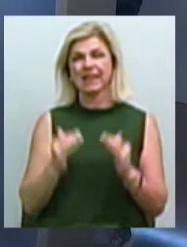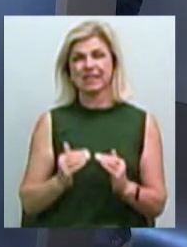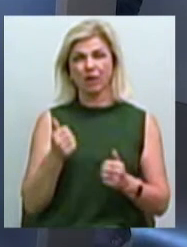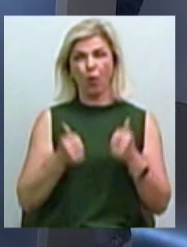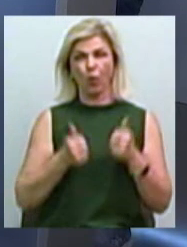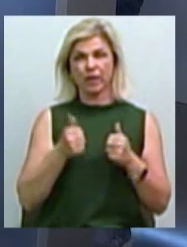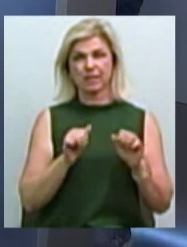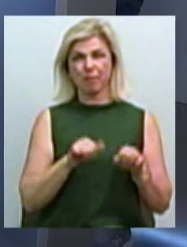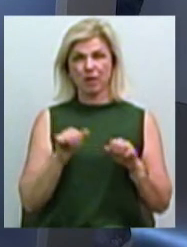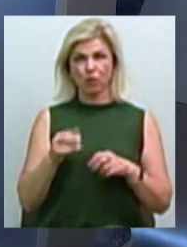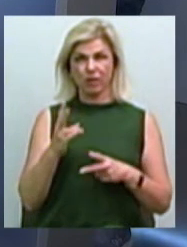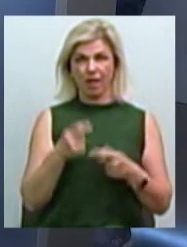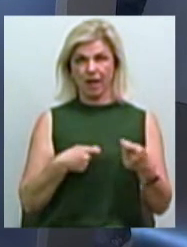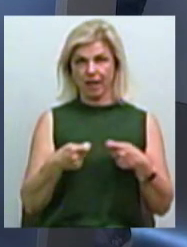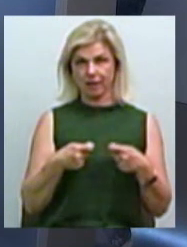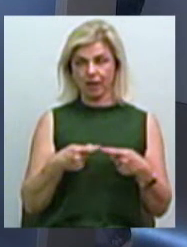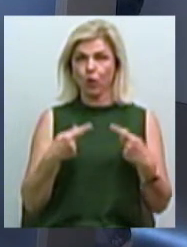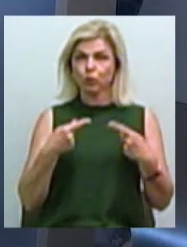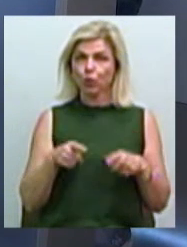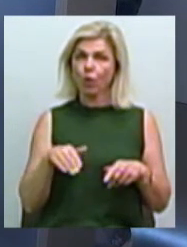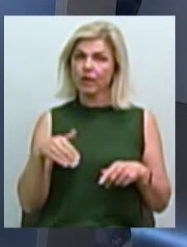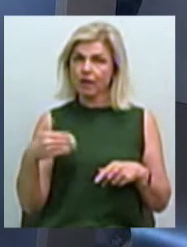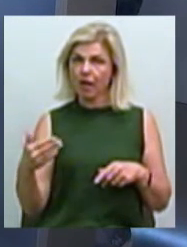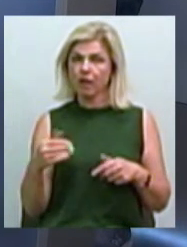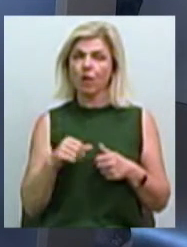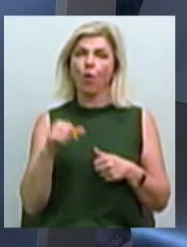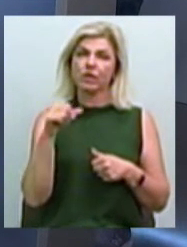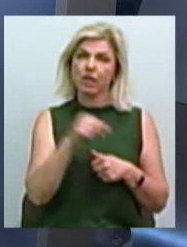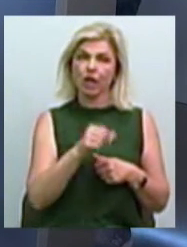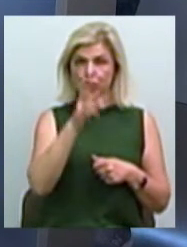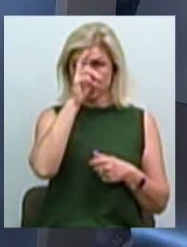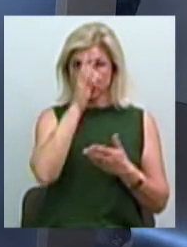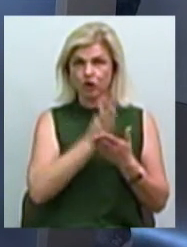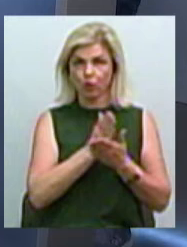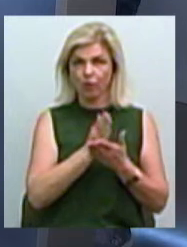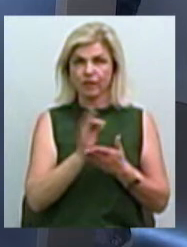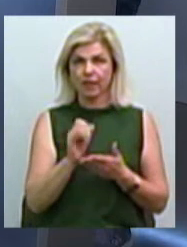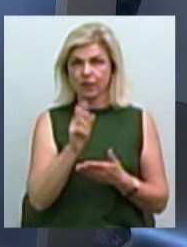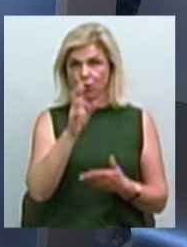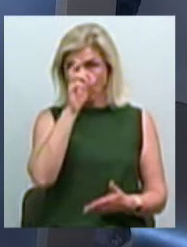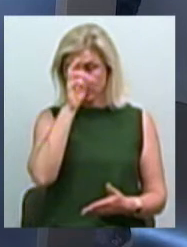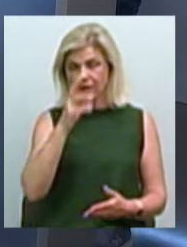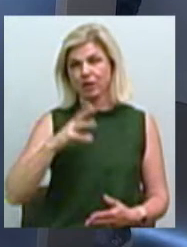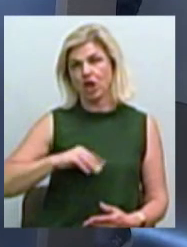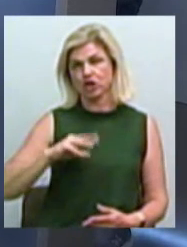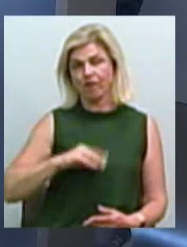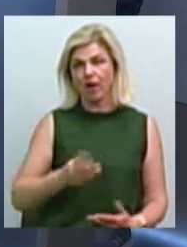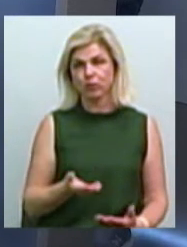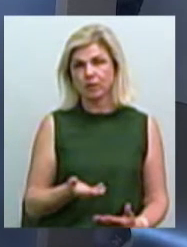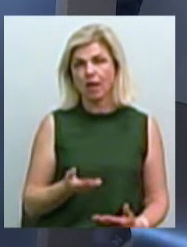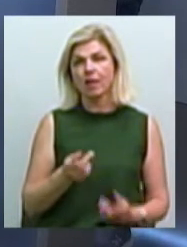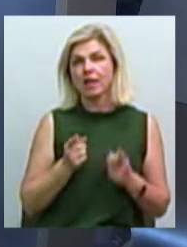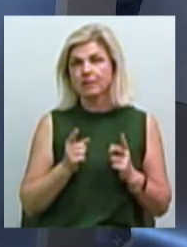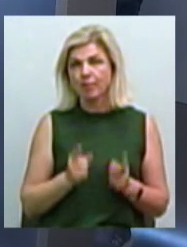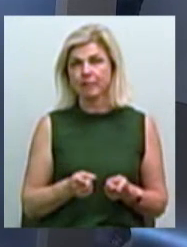низкоконкурентоспособно на рынке. Другое дело, когда определенные отдельные чиновники с государства на этом наживаются. Ведь на самом-то